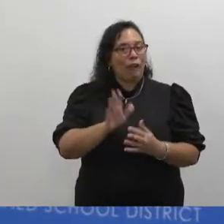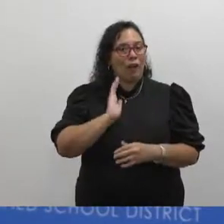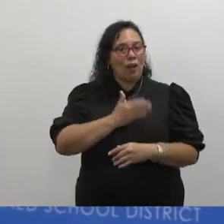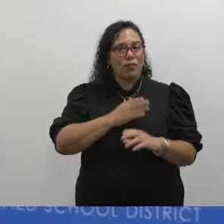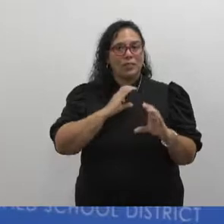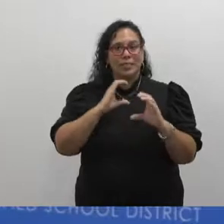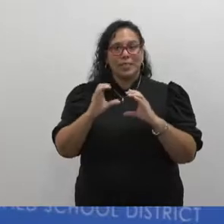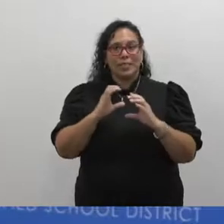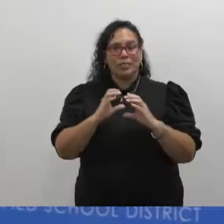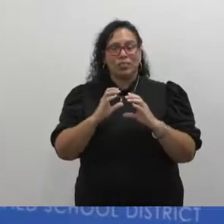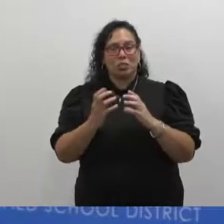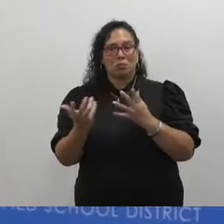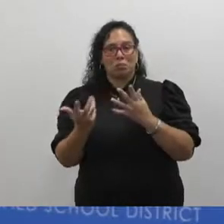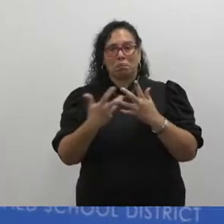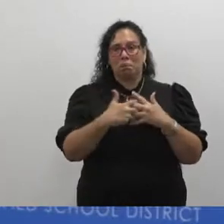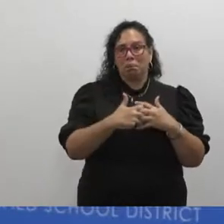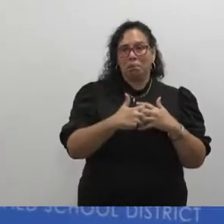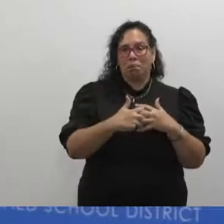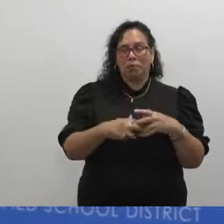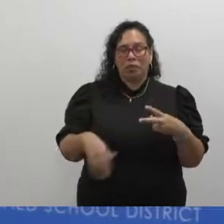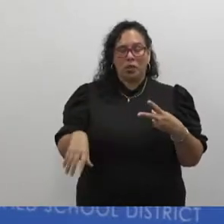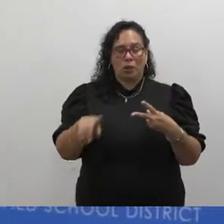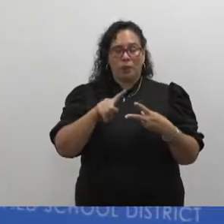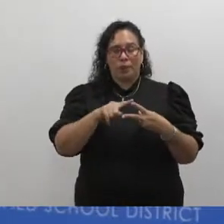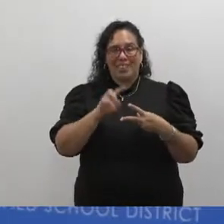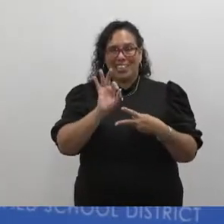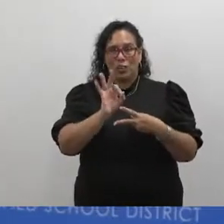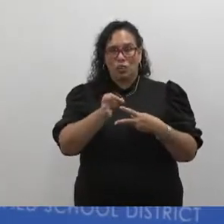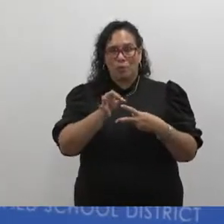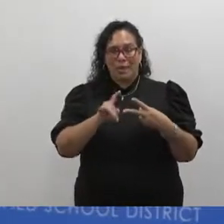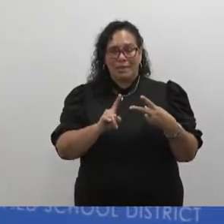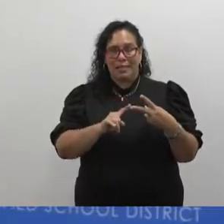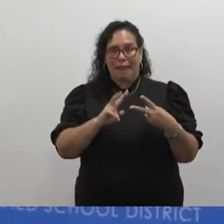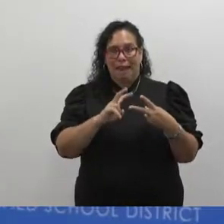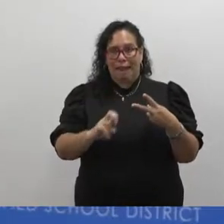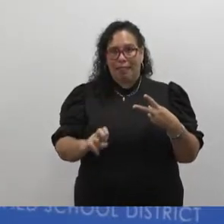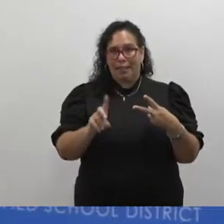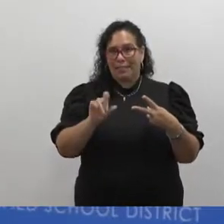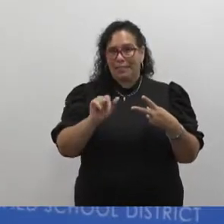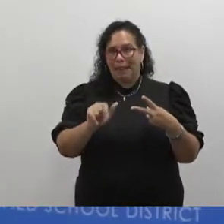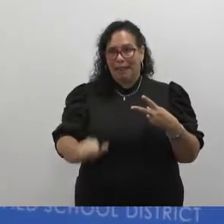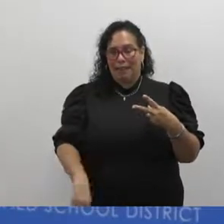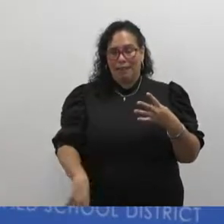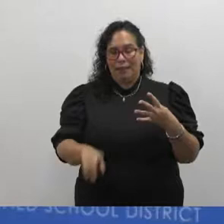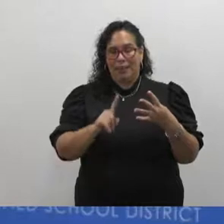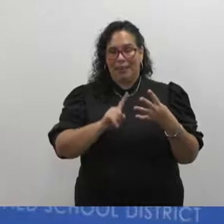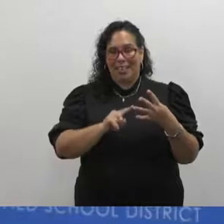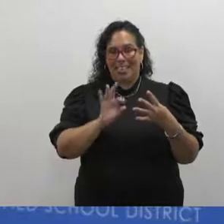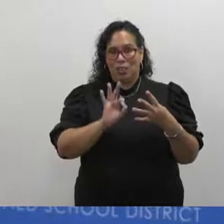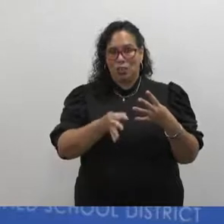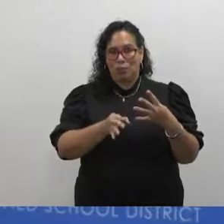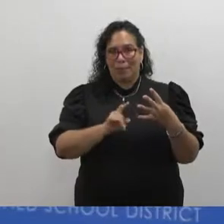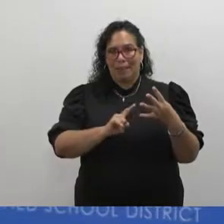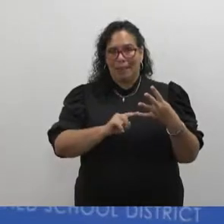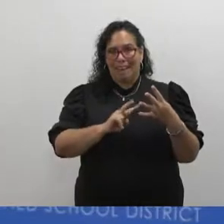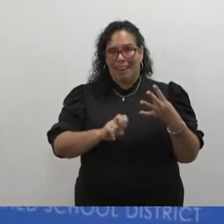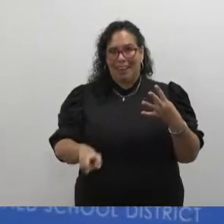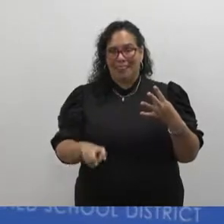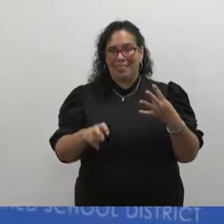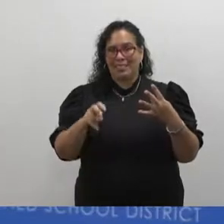khi mà khởi thà miên sa rạc, tầm khăn nè, đại dương hai phần bây giờ ở bờ sân chỉ dương đau ở rầm nứng,